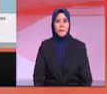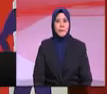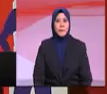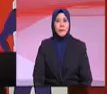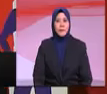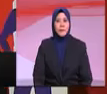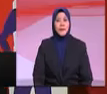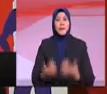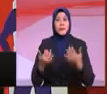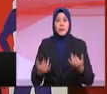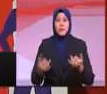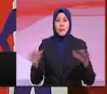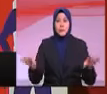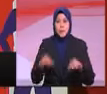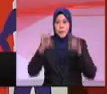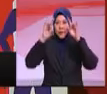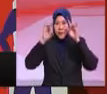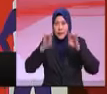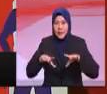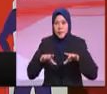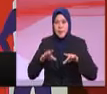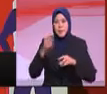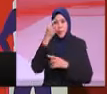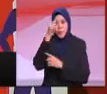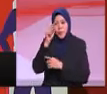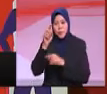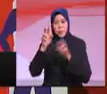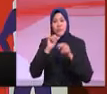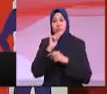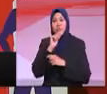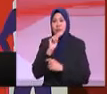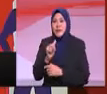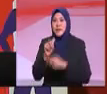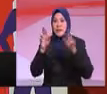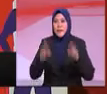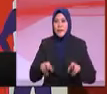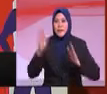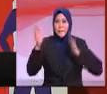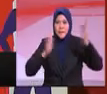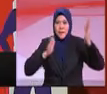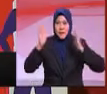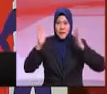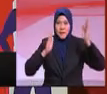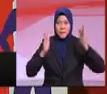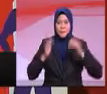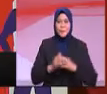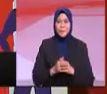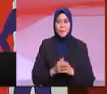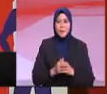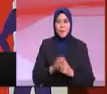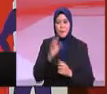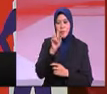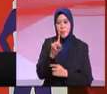setakat ini kita juga menjalankan saringan kepada bukan warga negara, iaitu setakat ini lah saringan kita ialah